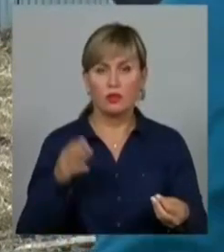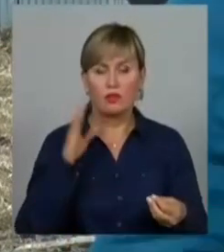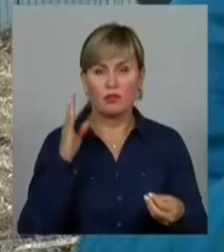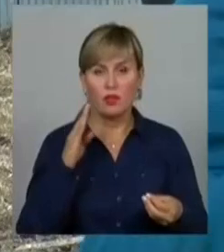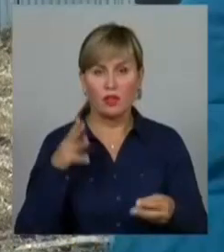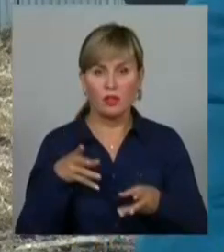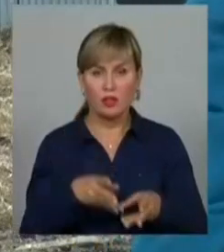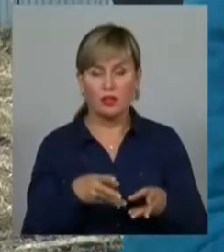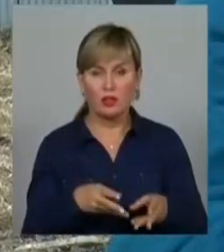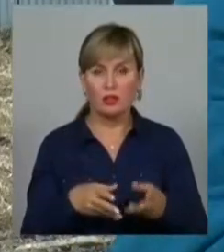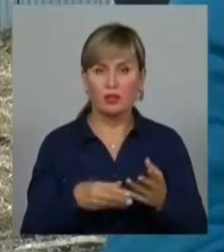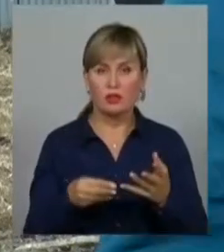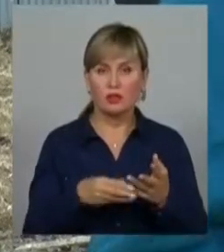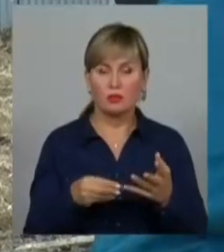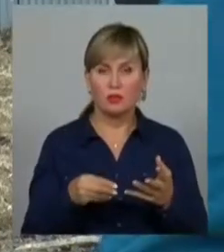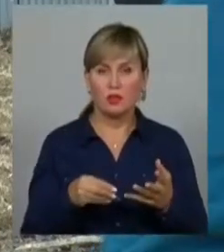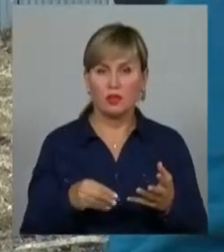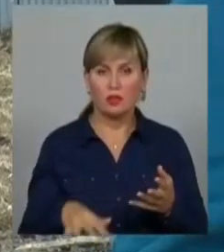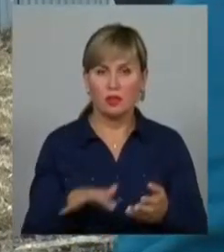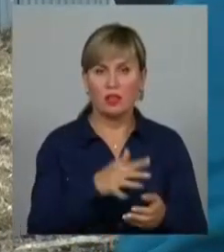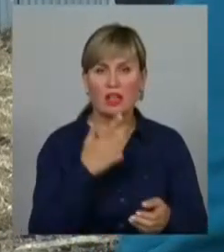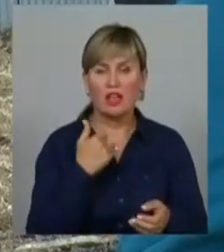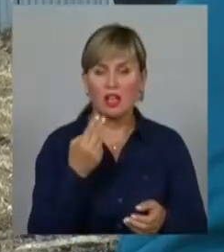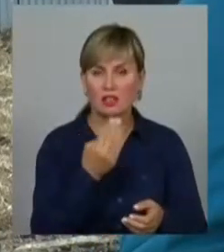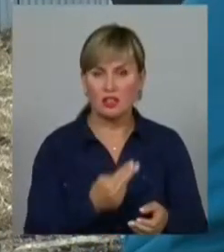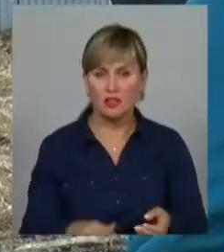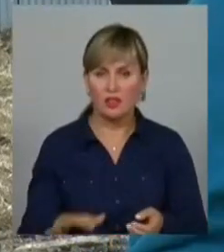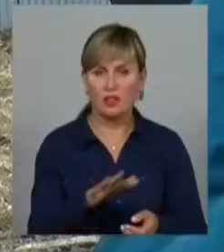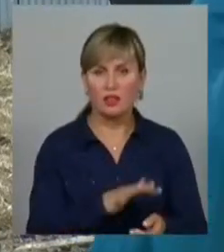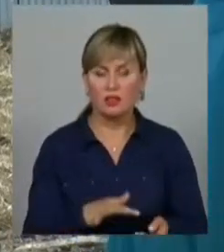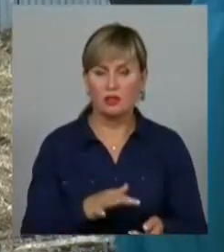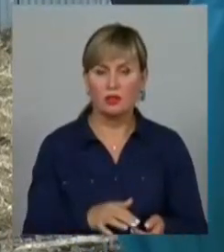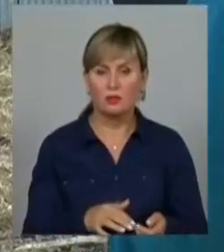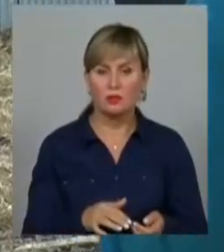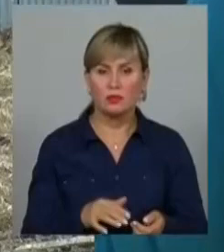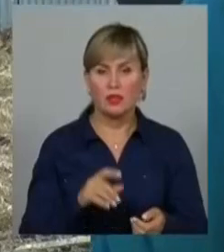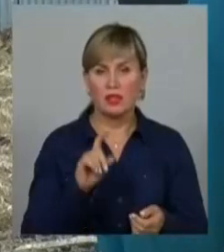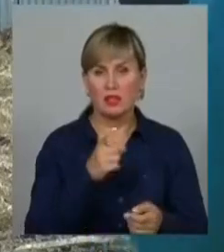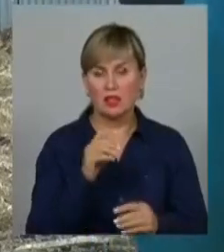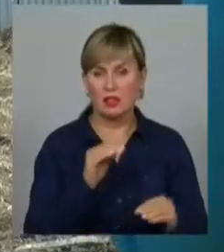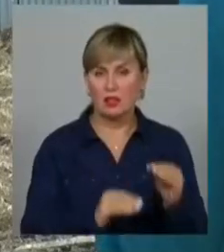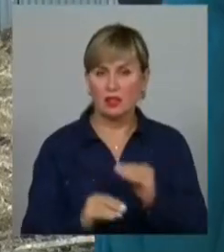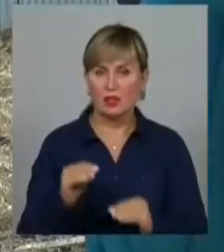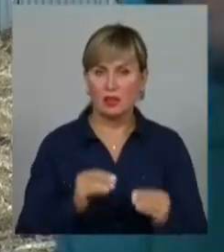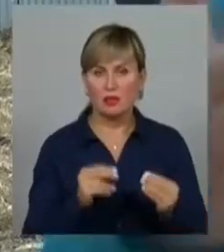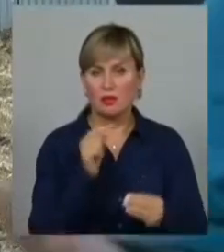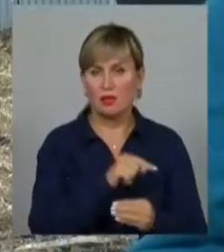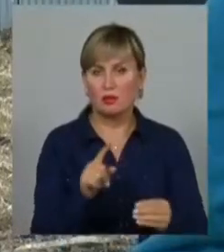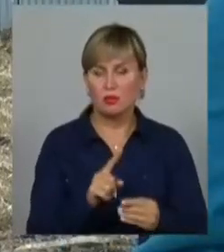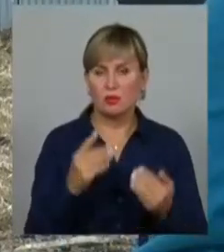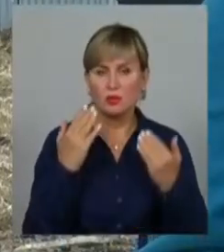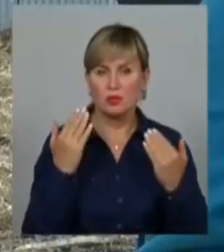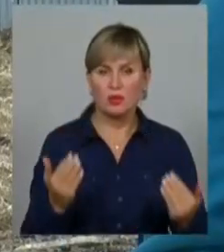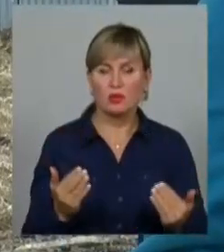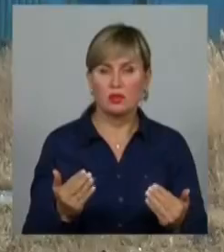сходит, земля на огороде красного цвета. Видать, химикаты какие-то травят зерно, вот это